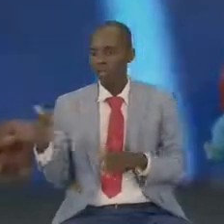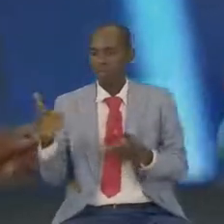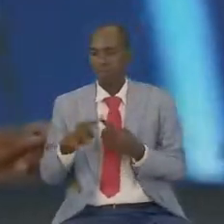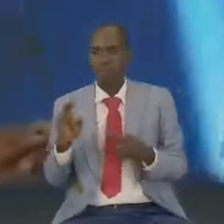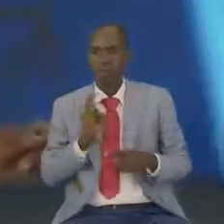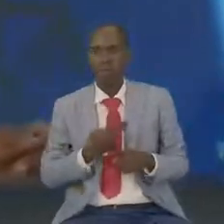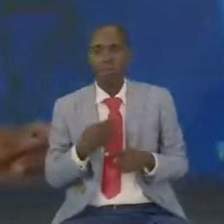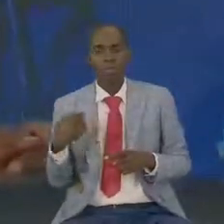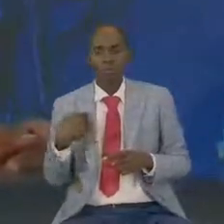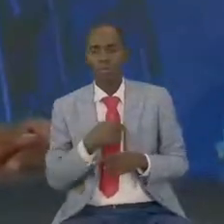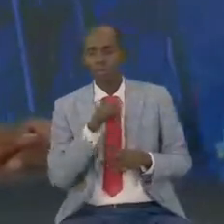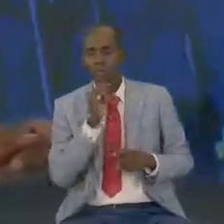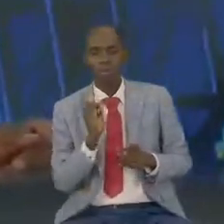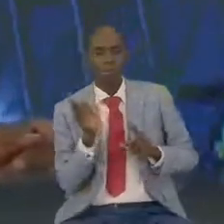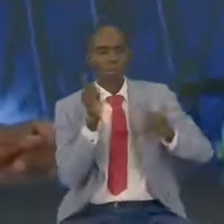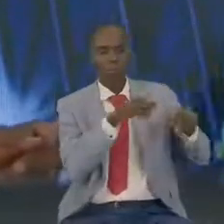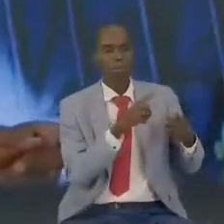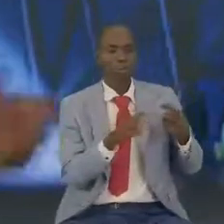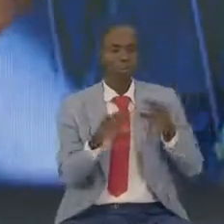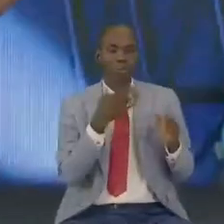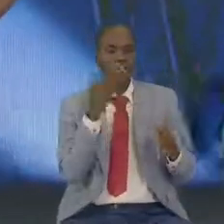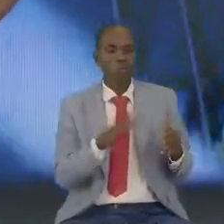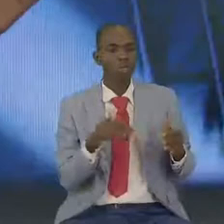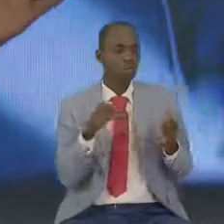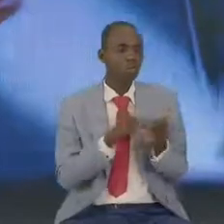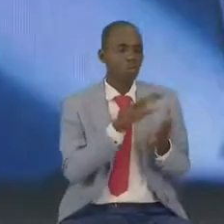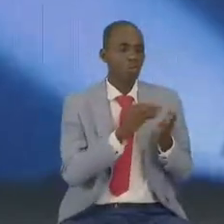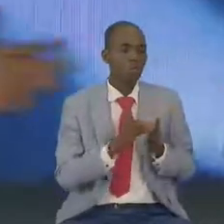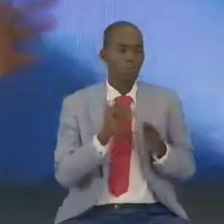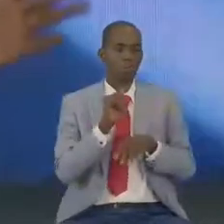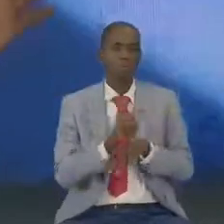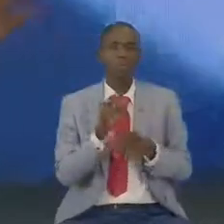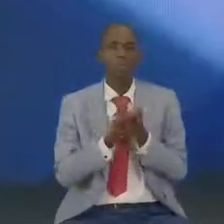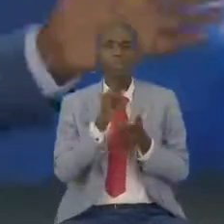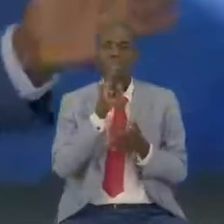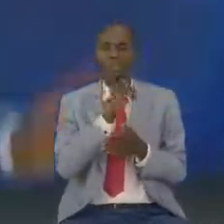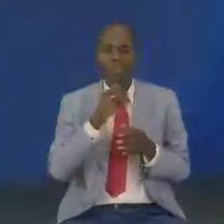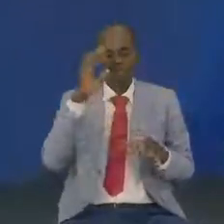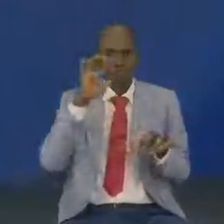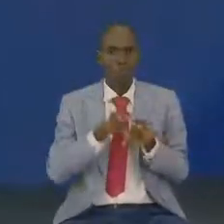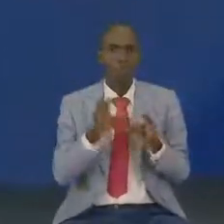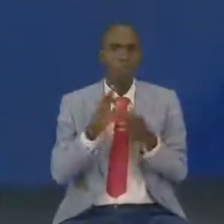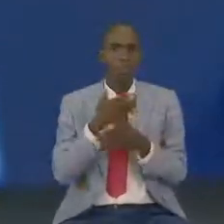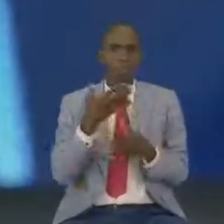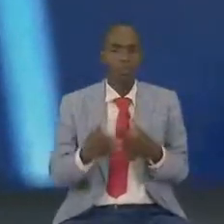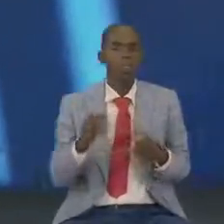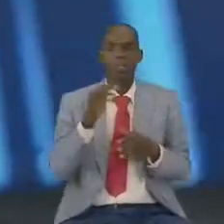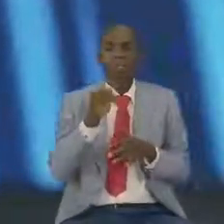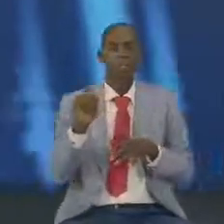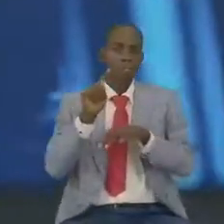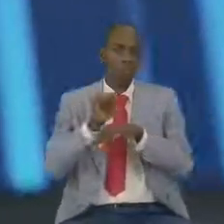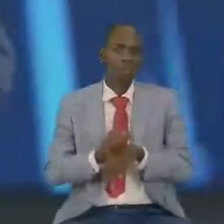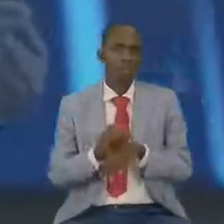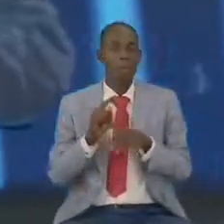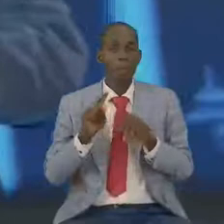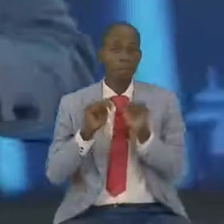Nous n'allons pas aussi traverser pour venir également faire le mal à votre tribu. Ça, c'est une alliance entre deux tribus.